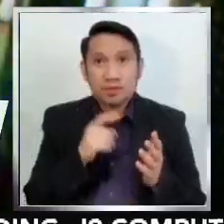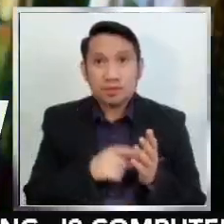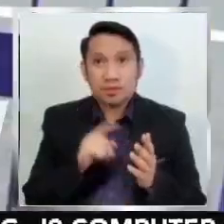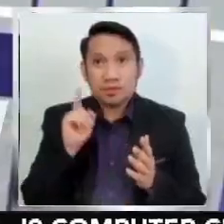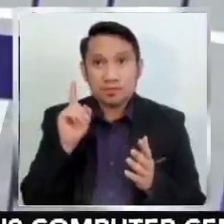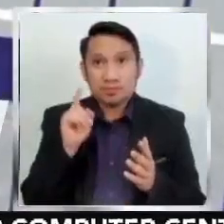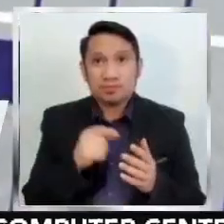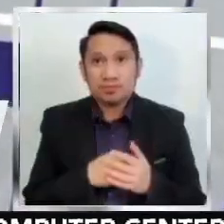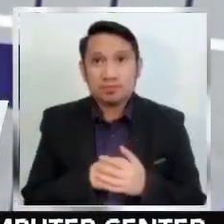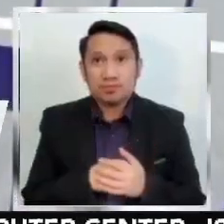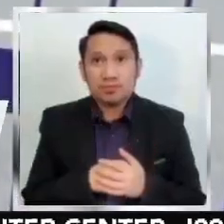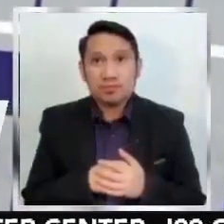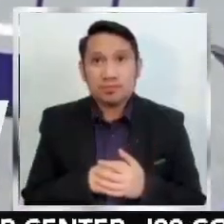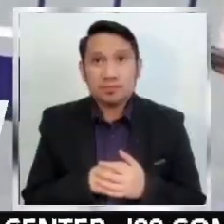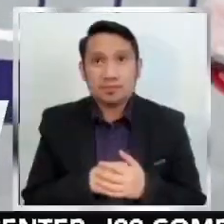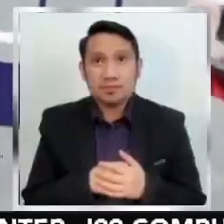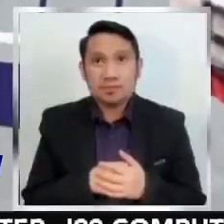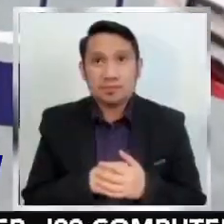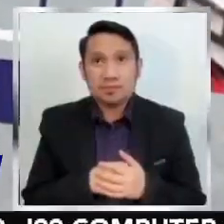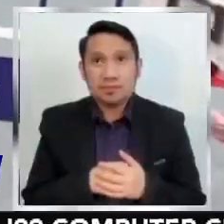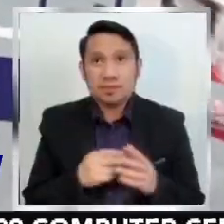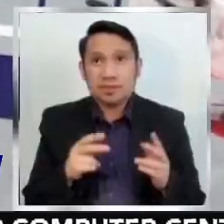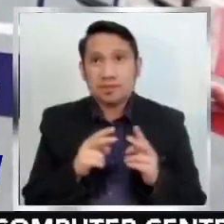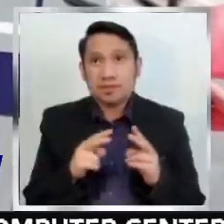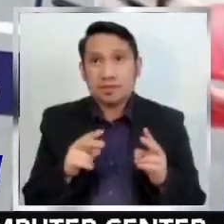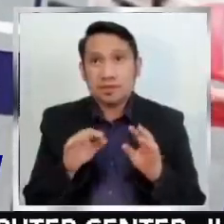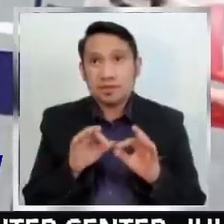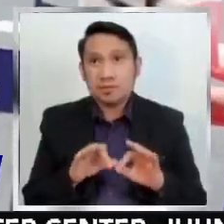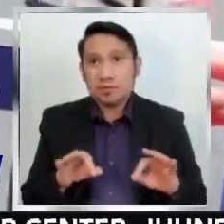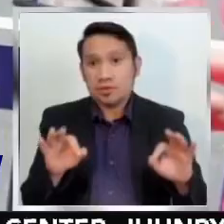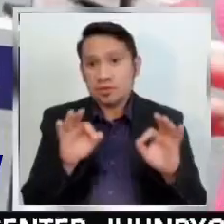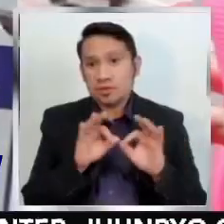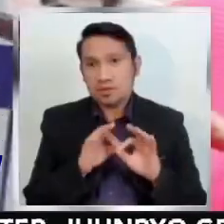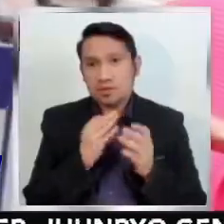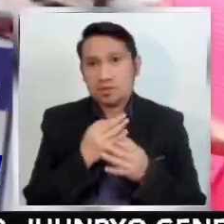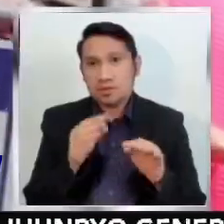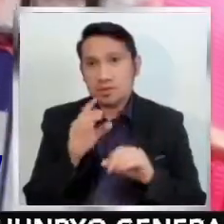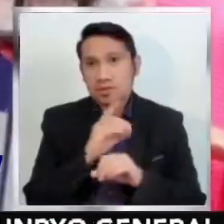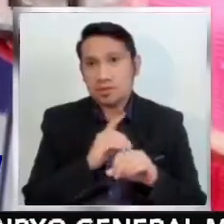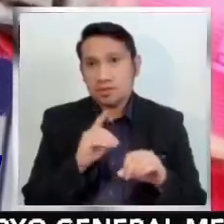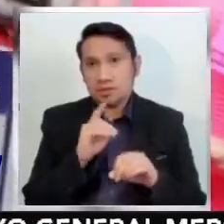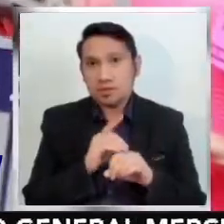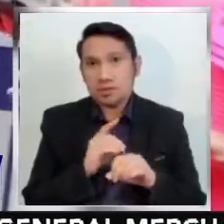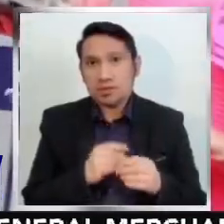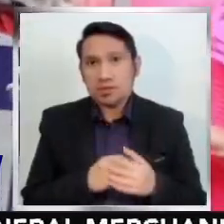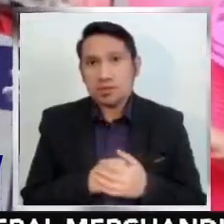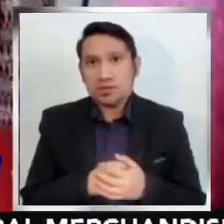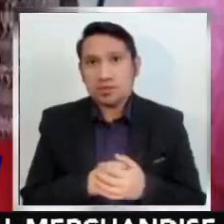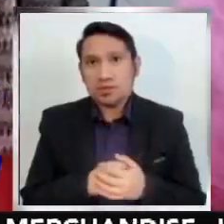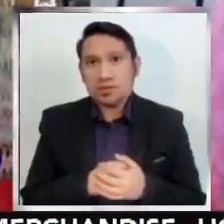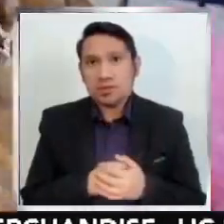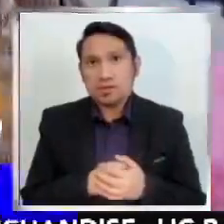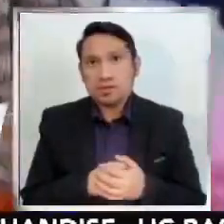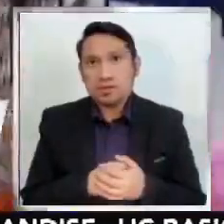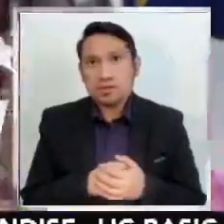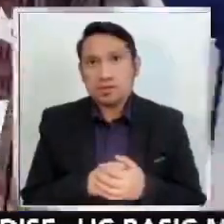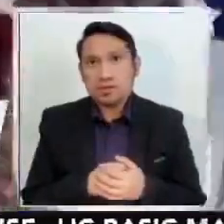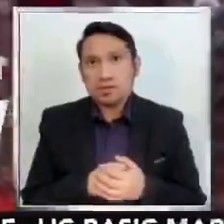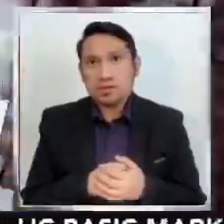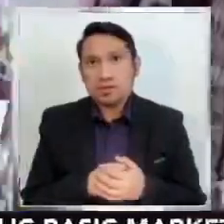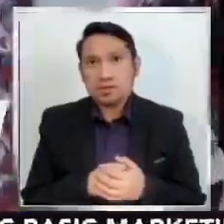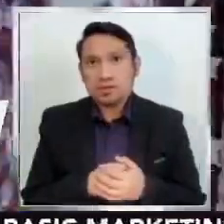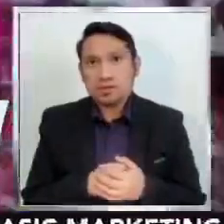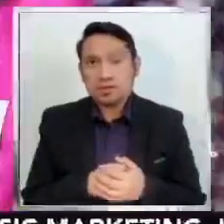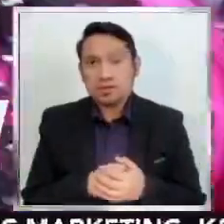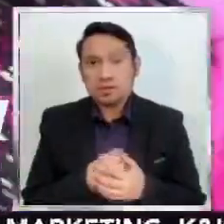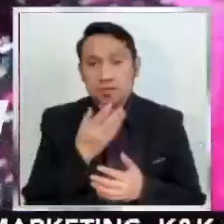Murder. It's also important for every democracy across the world because they're all being threatened. Ang gaganap namang